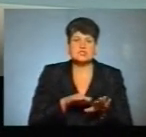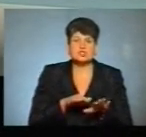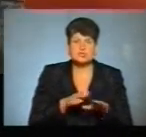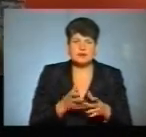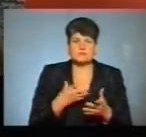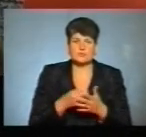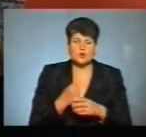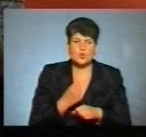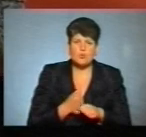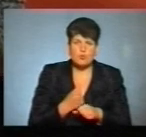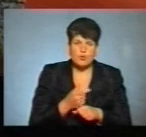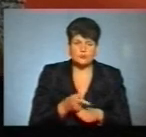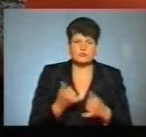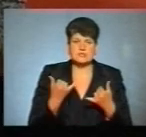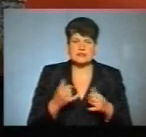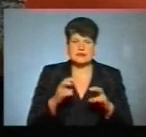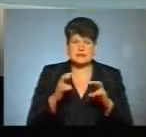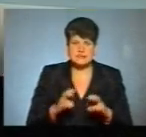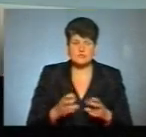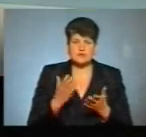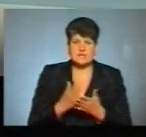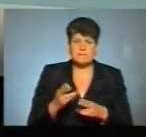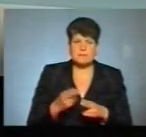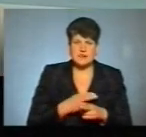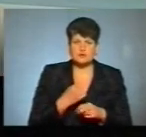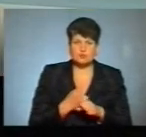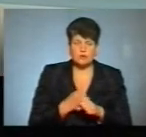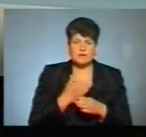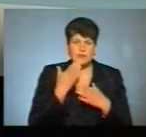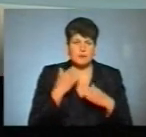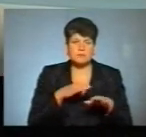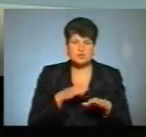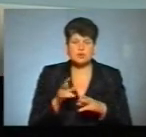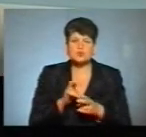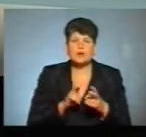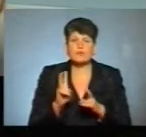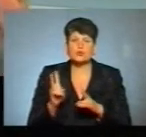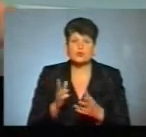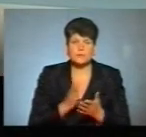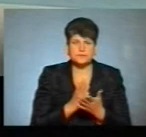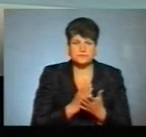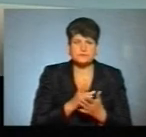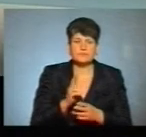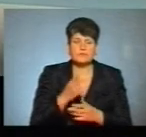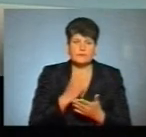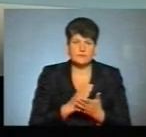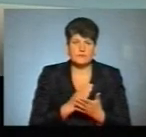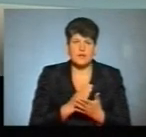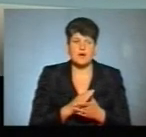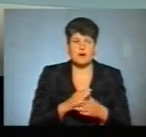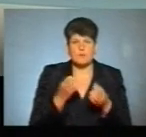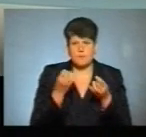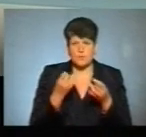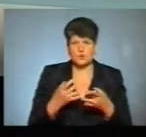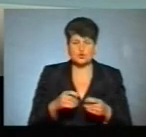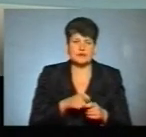тобто власною роботою. Вони зараз сидять, якщо є без роботи, там не мають машинки, ми шукаємо, в кого є машинка, їм привозимо. Або